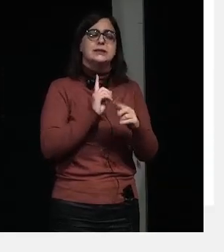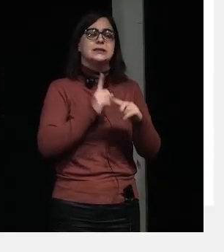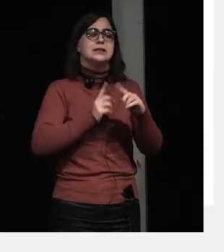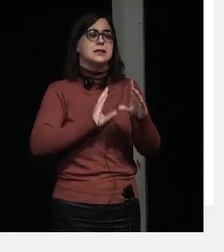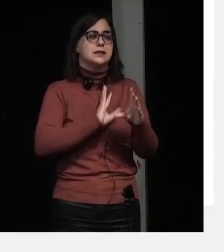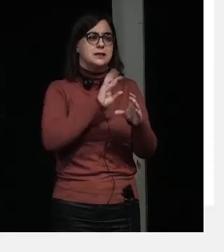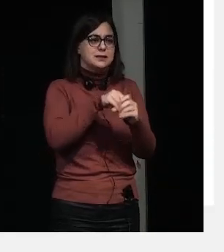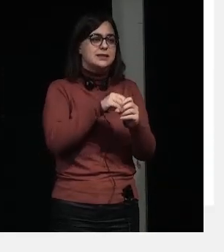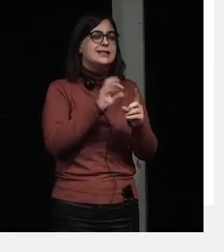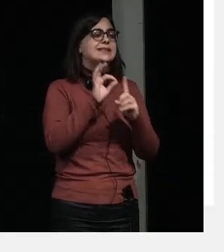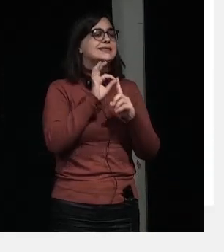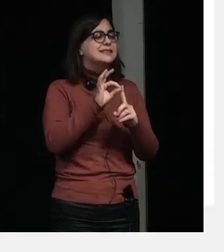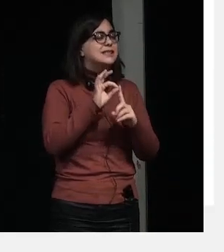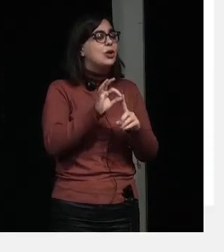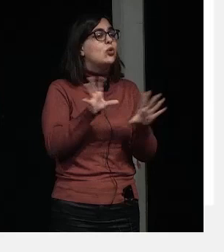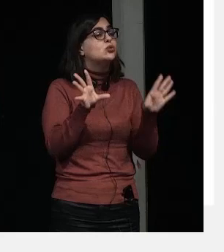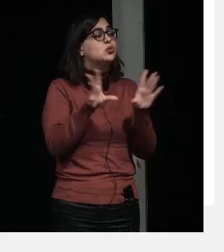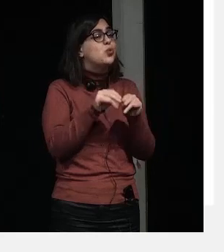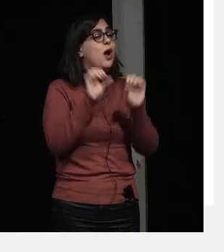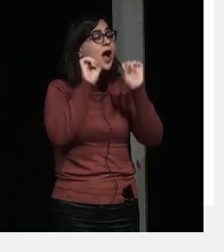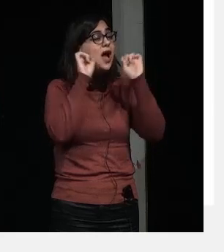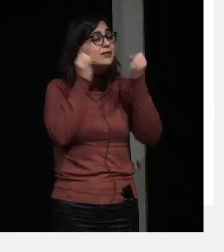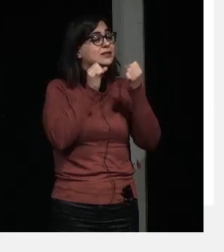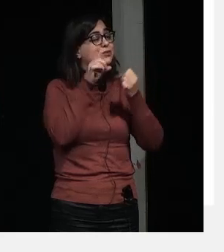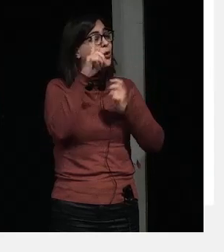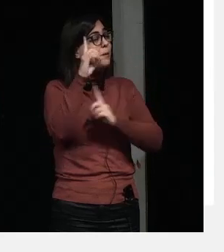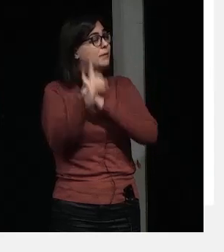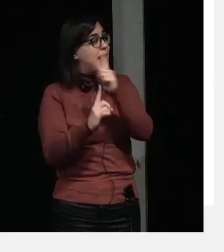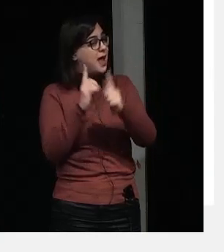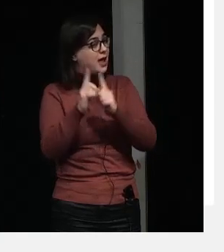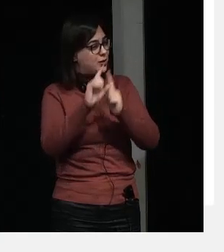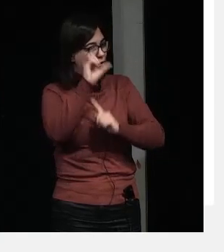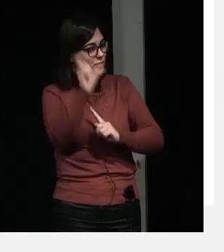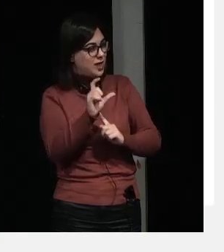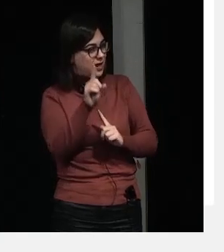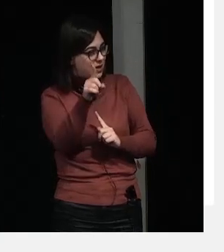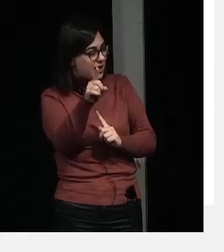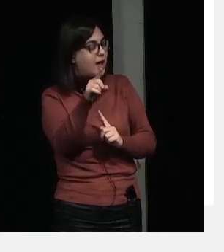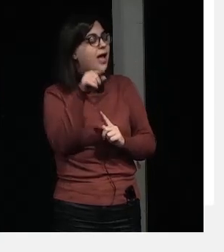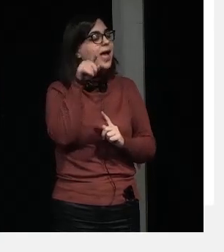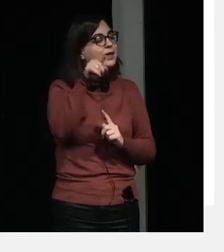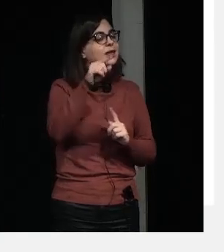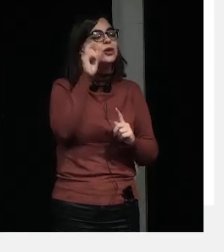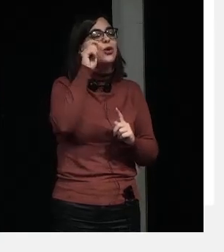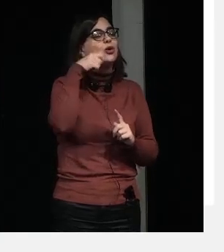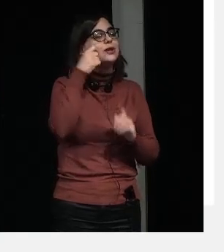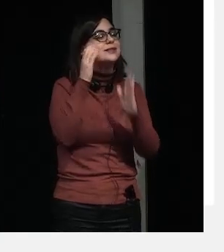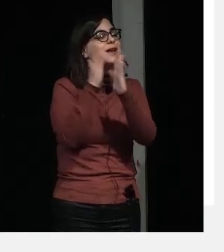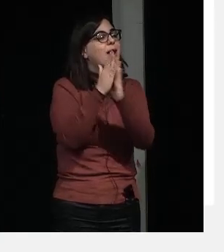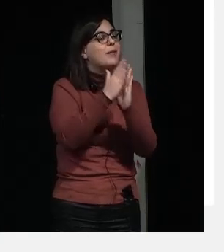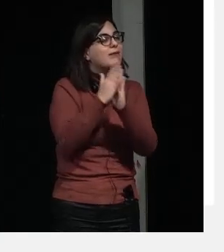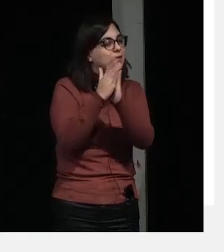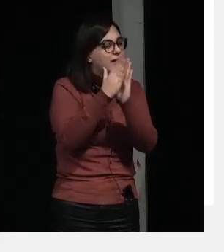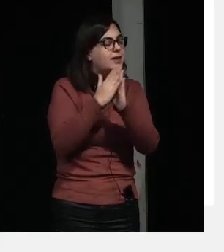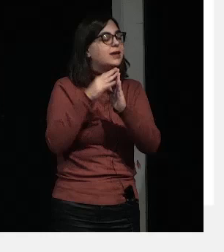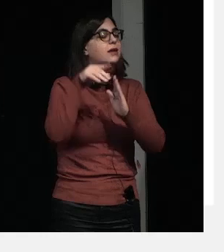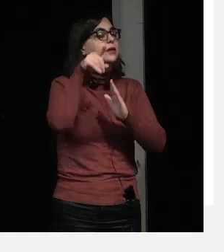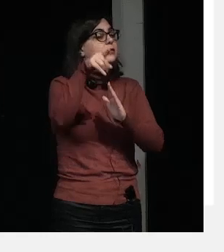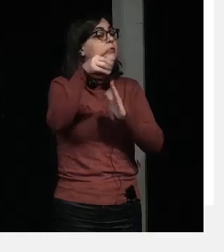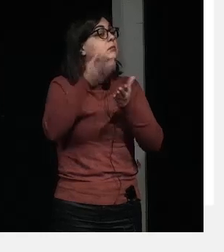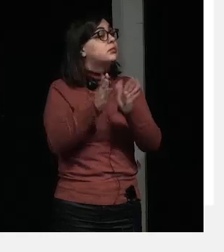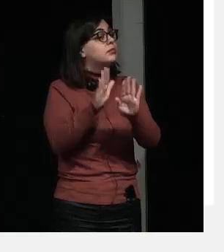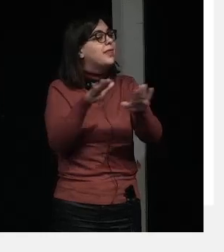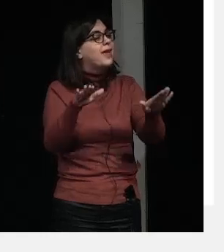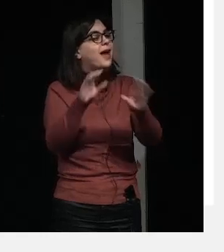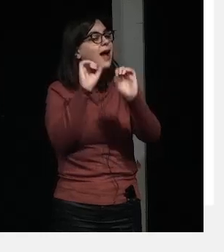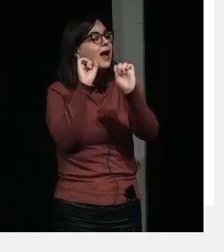σε ένα σύλλογο στο Μιλάμε για τον αυτισμό, με γονείς που έχουν παιδιά με αυτισμό, μου λένε ότι είναι απαγορευτικό